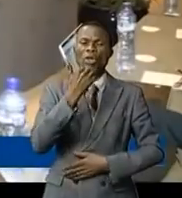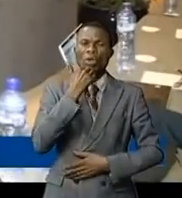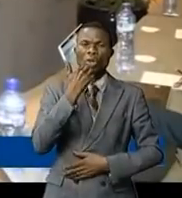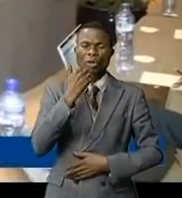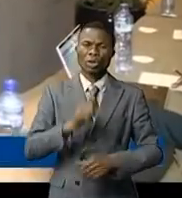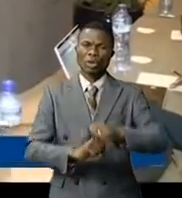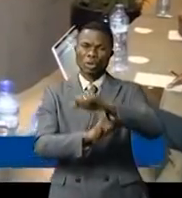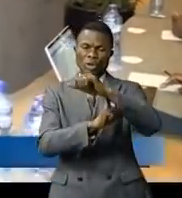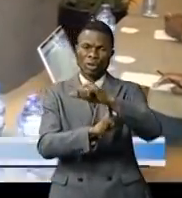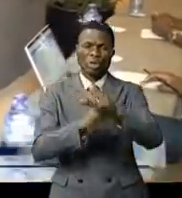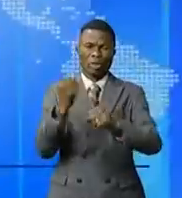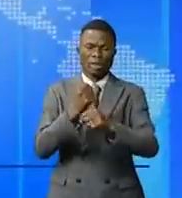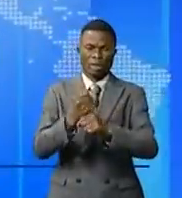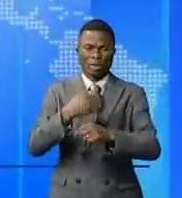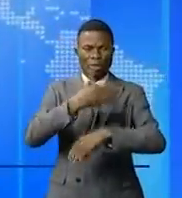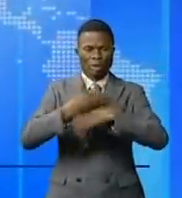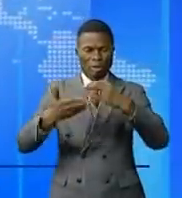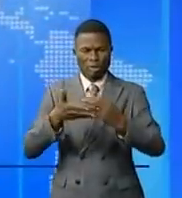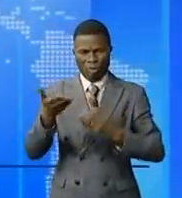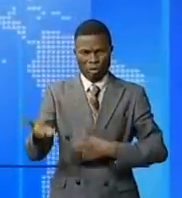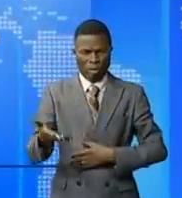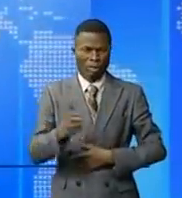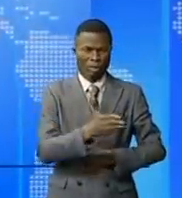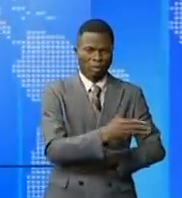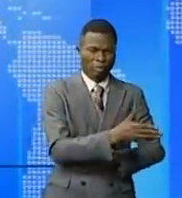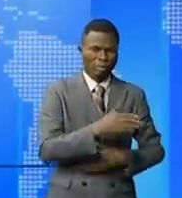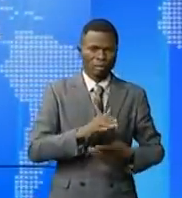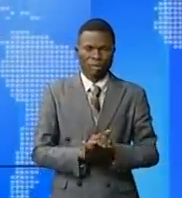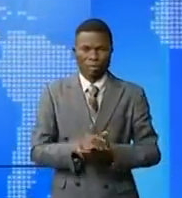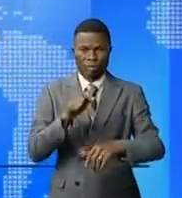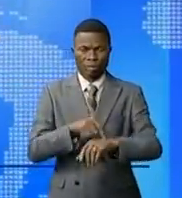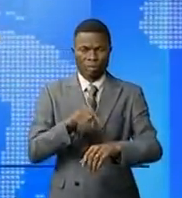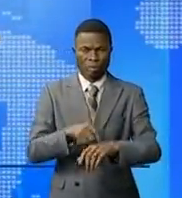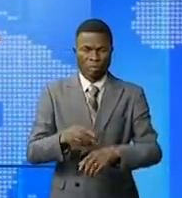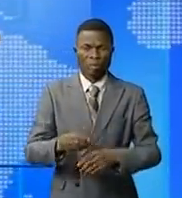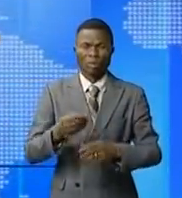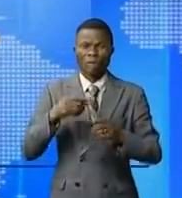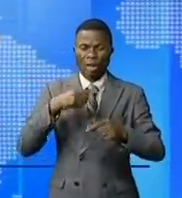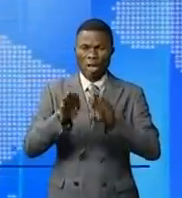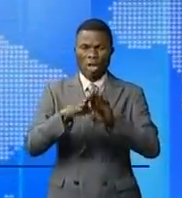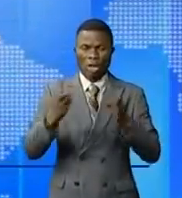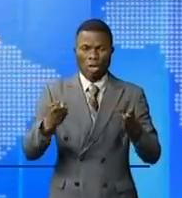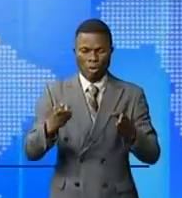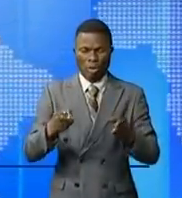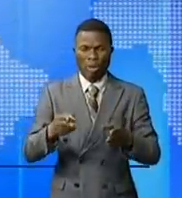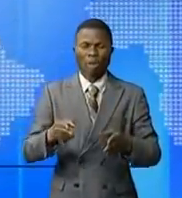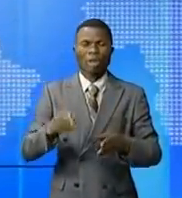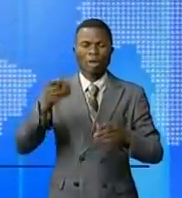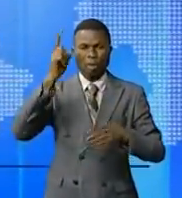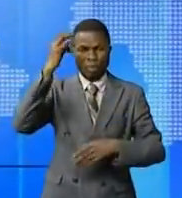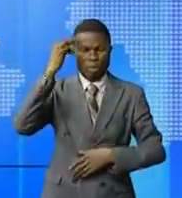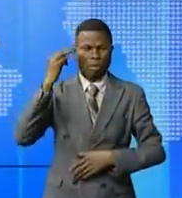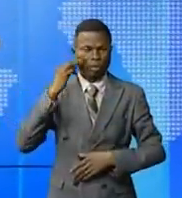de soutenir les travaux de réhabilitation. Le ton a été donné hier par le chef du gouvernement